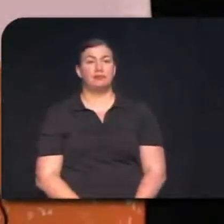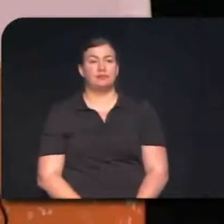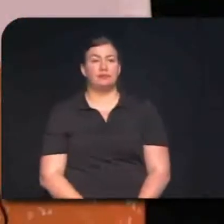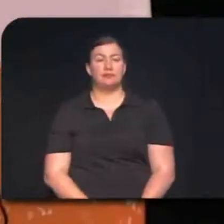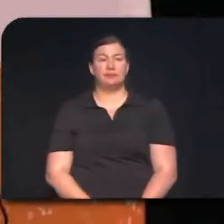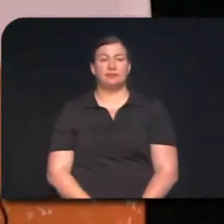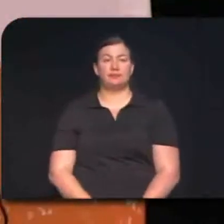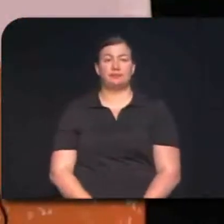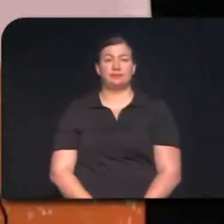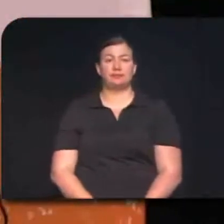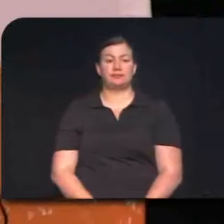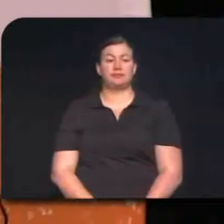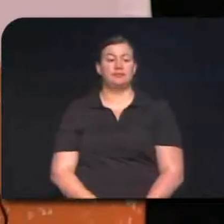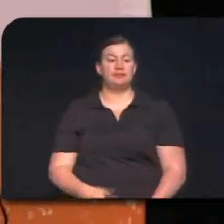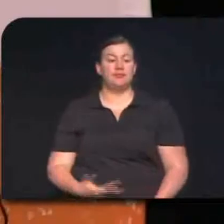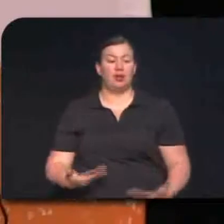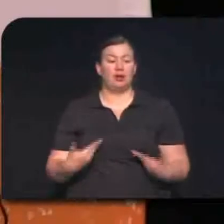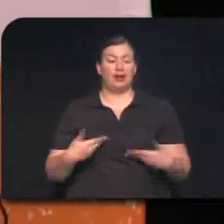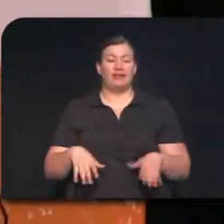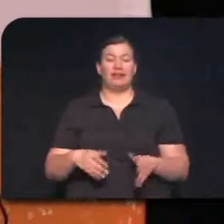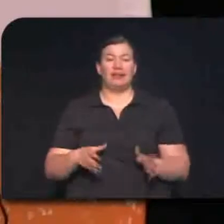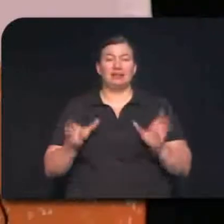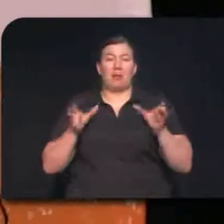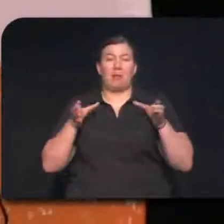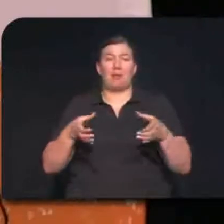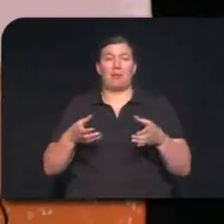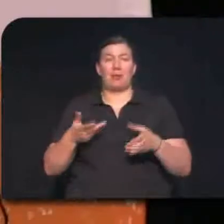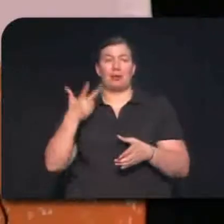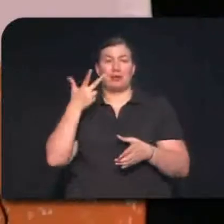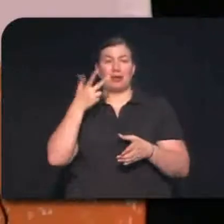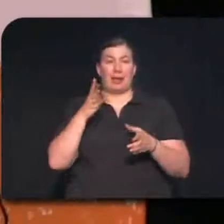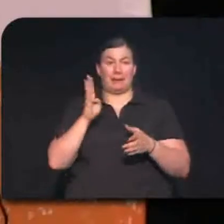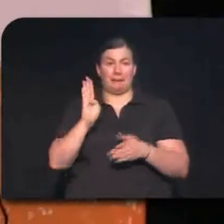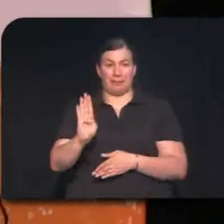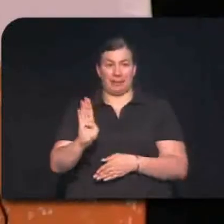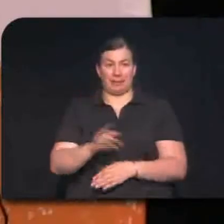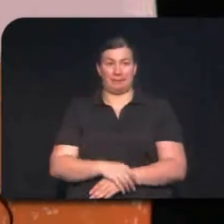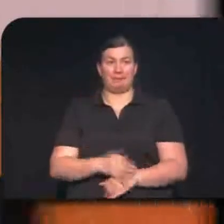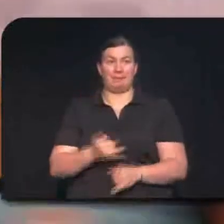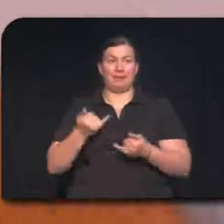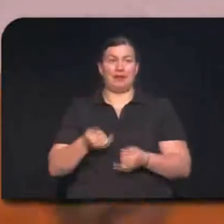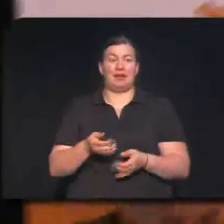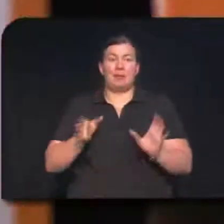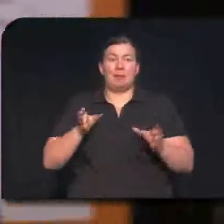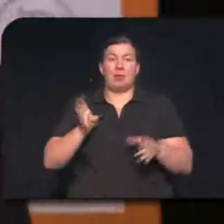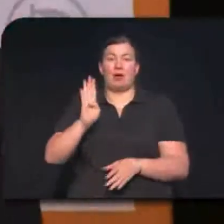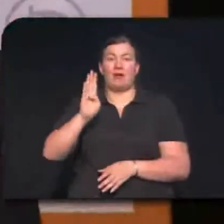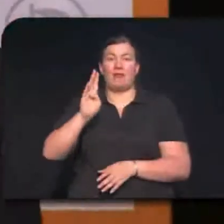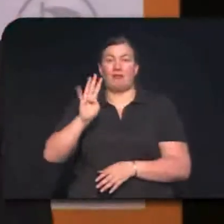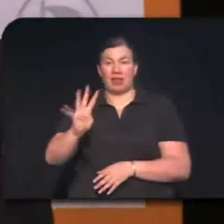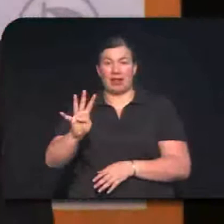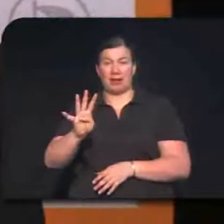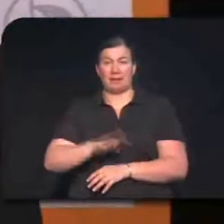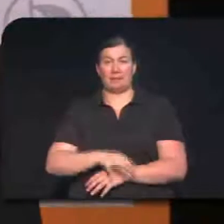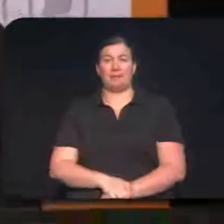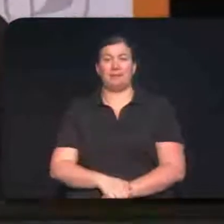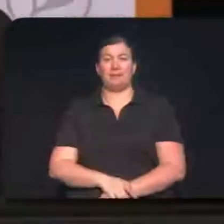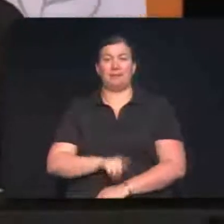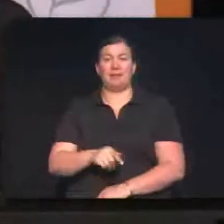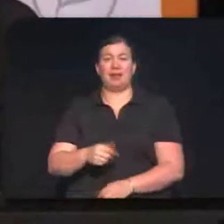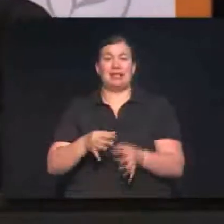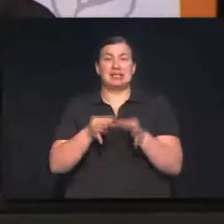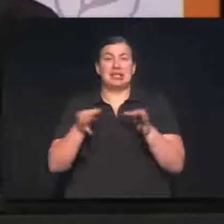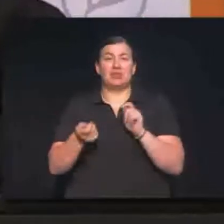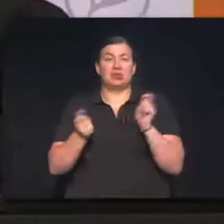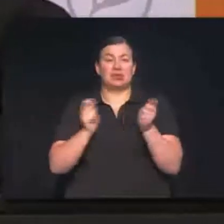so das war blocke 3b wir kommen jetzt zu Block 4 satzungsänderungsantrag 003 das ist doch der einzige Antrag